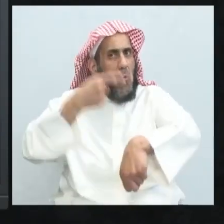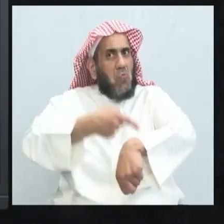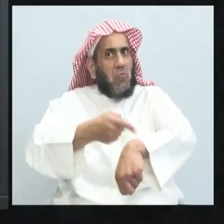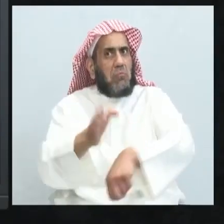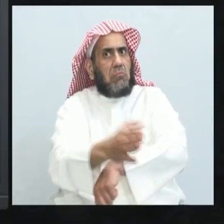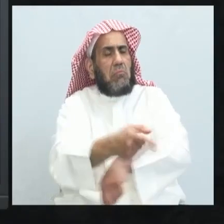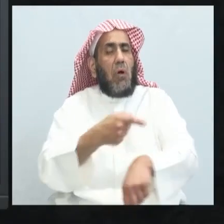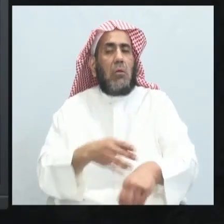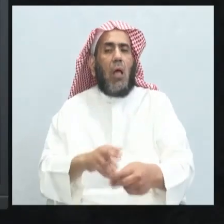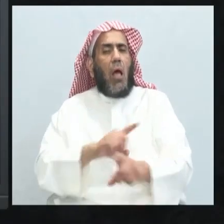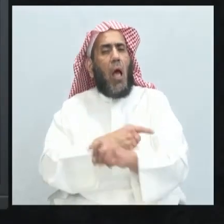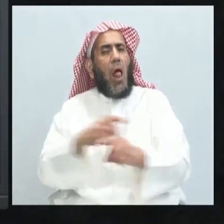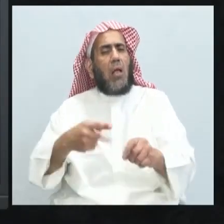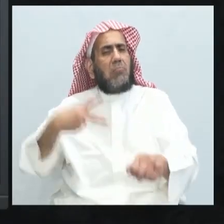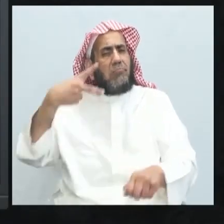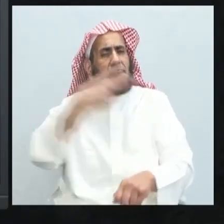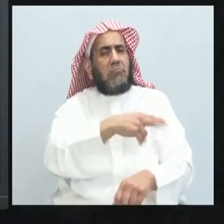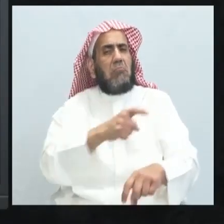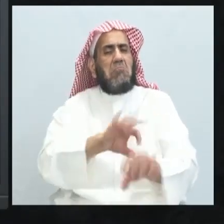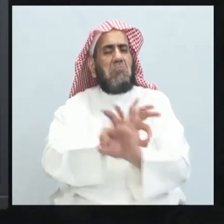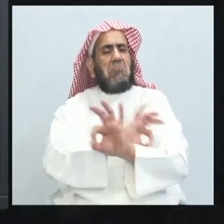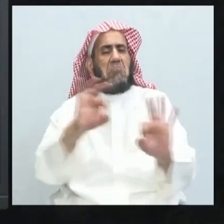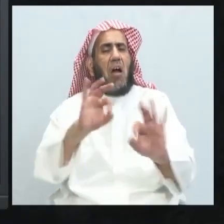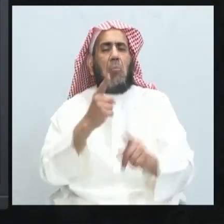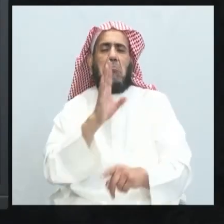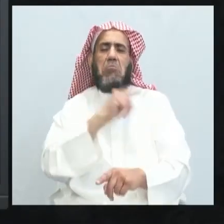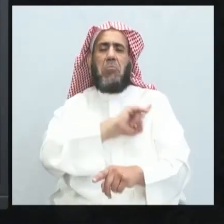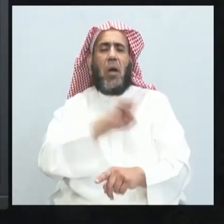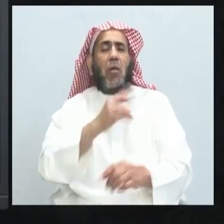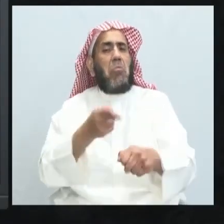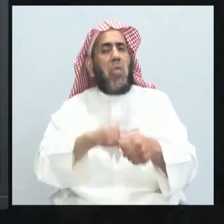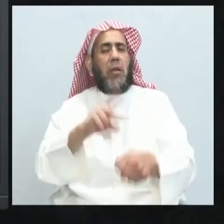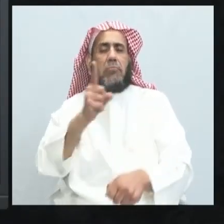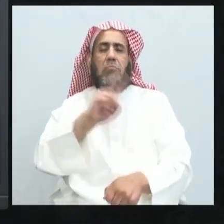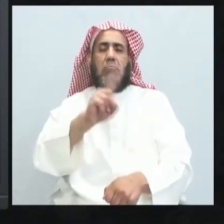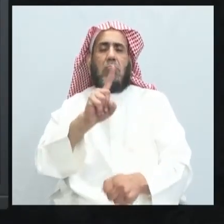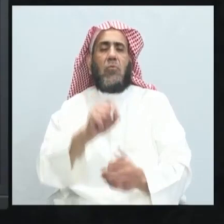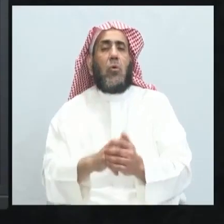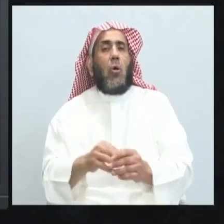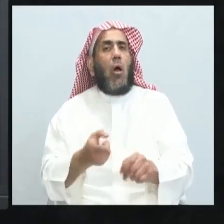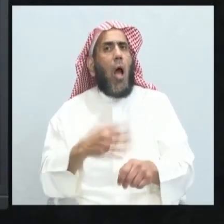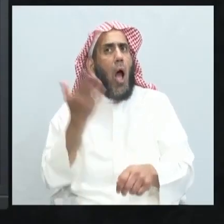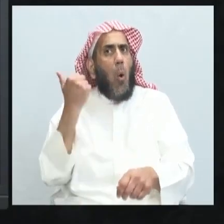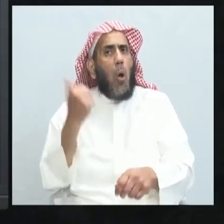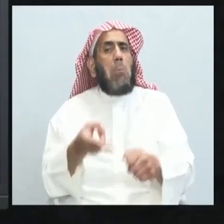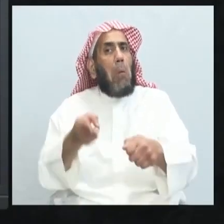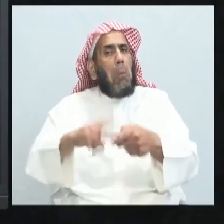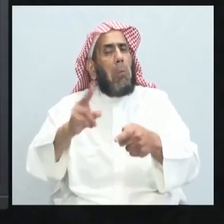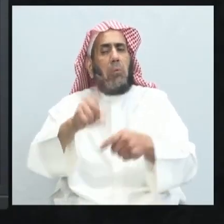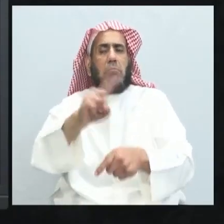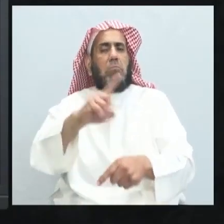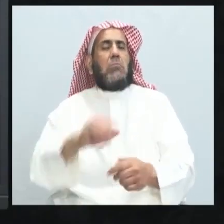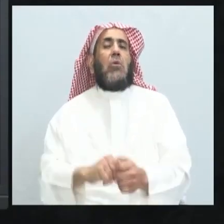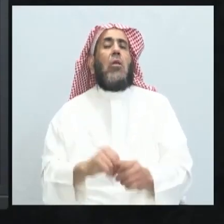انتهى العهد الذي بيني وبينك لانك قد اخلفت العهد فمن يخلف العهد مره سيخلفه اكثر من من مره وهذ ايضا قصه